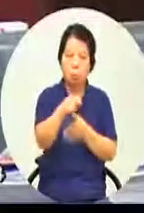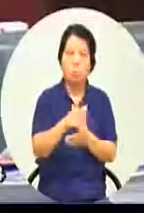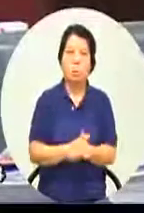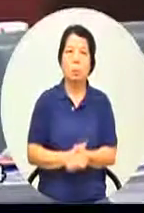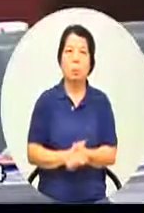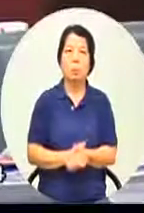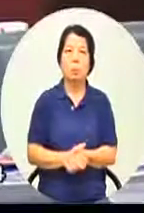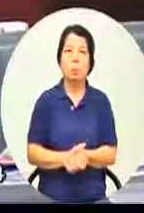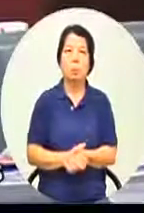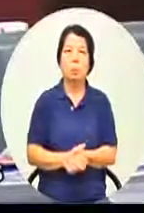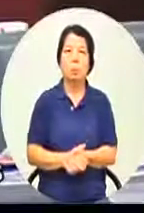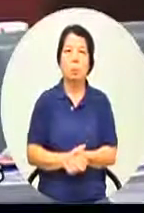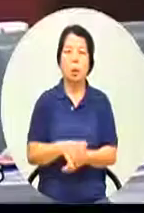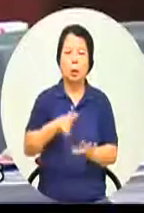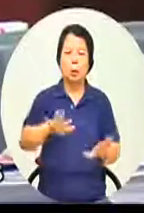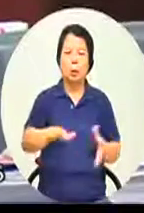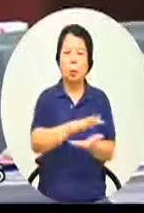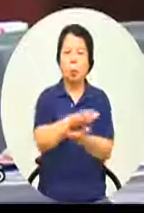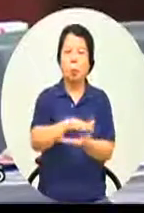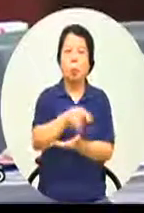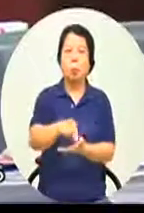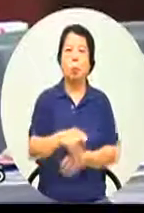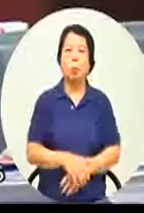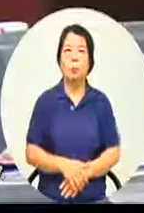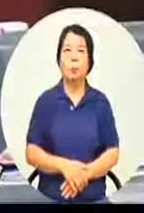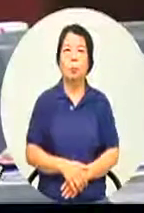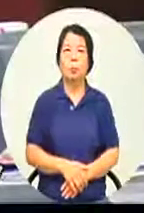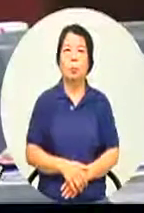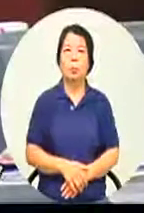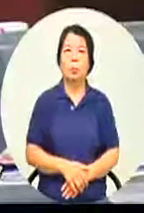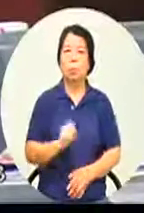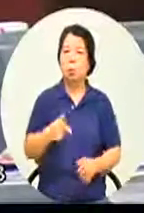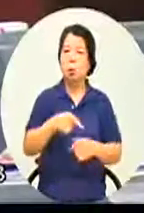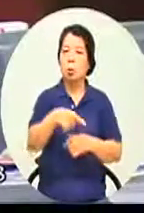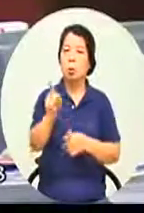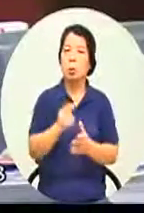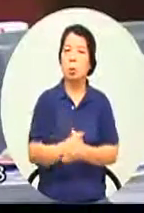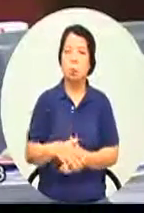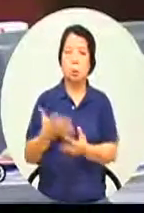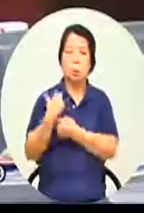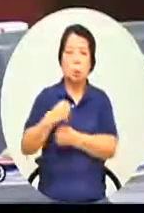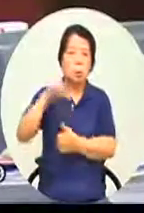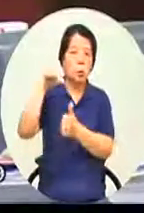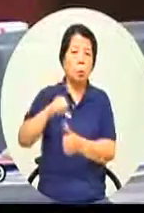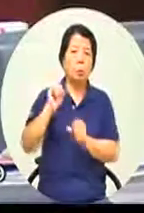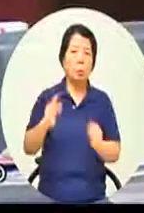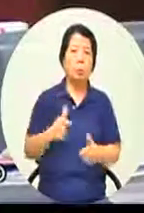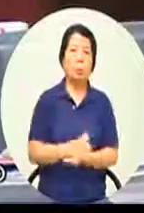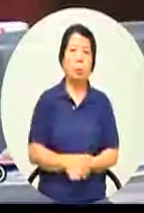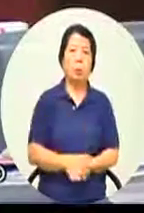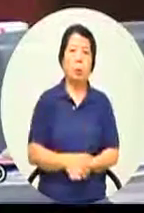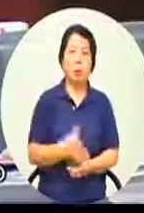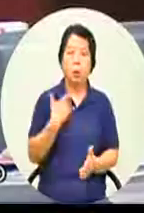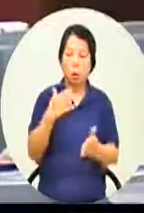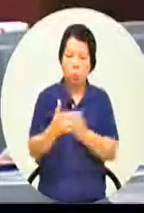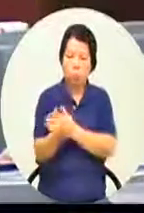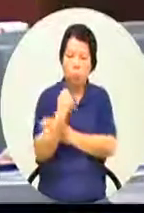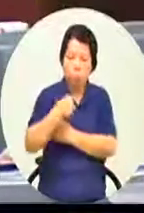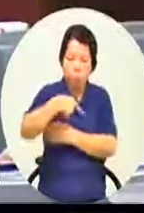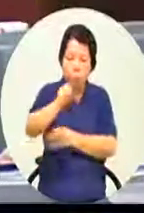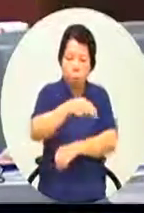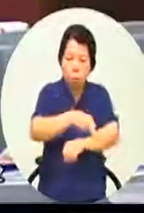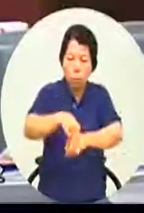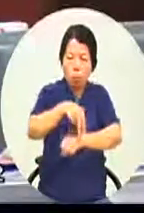是得办个案例啦哈。那我不是要叫你去跟军方开罚单而已，我要你们是正面的、积极的去做规